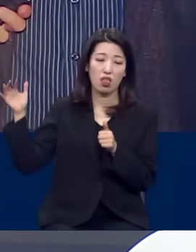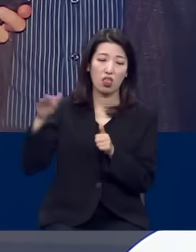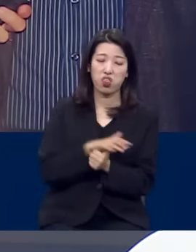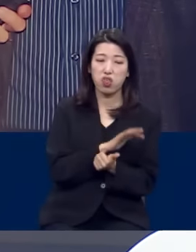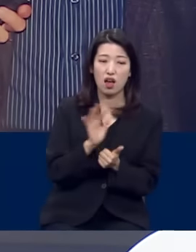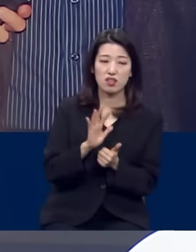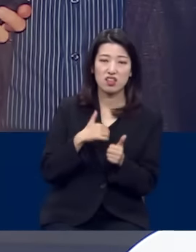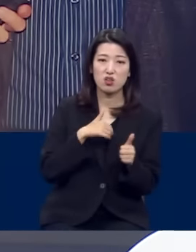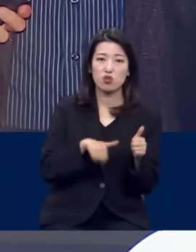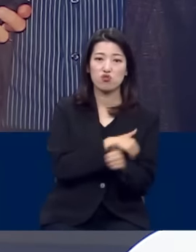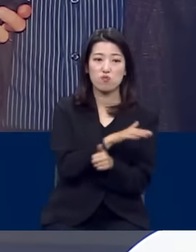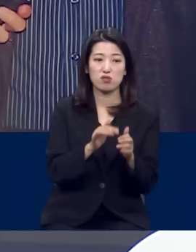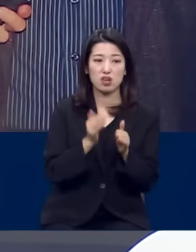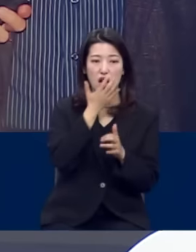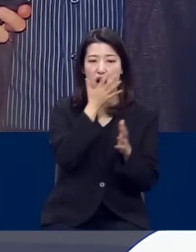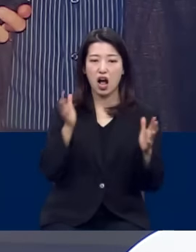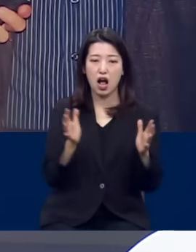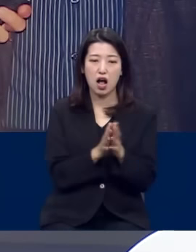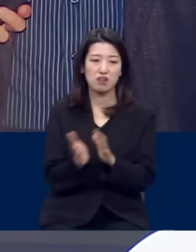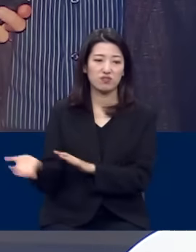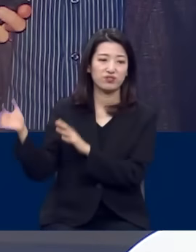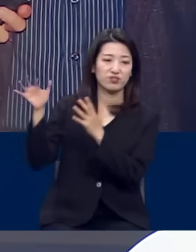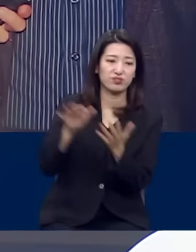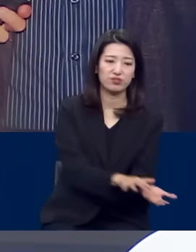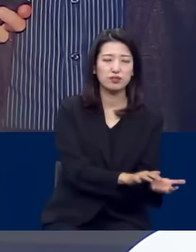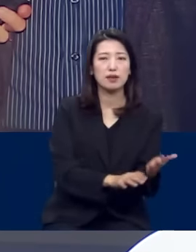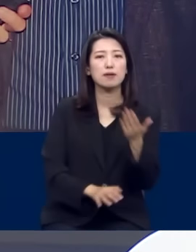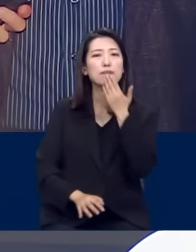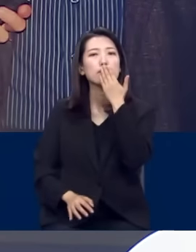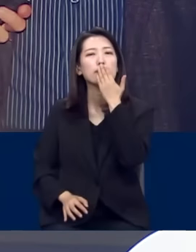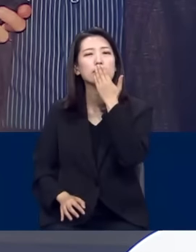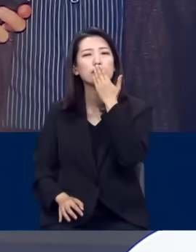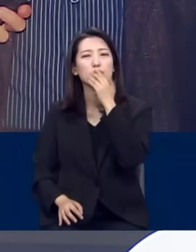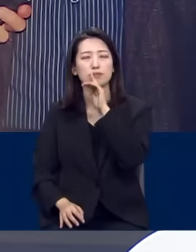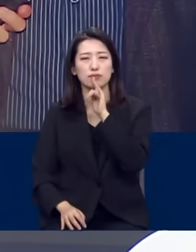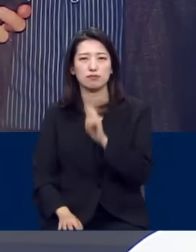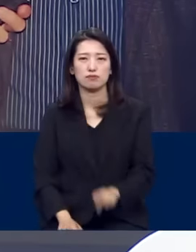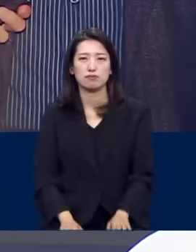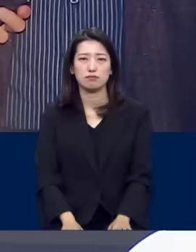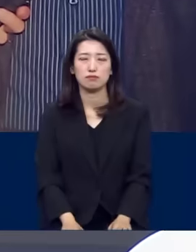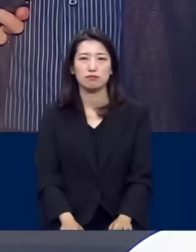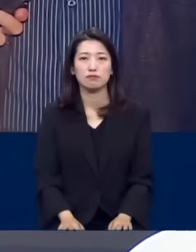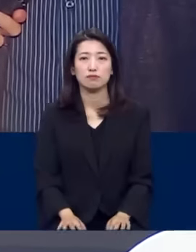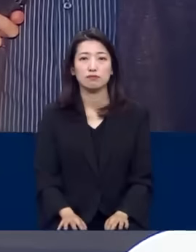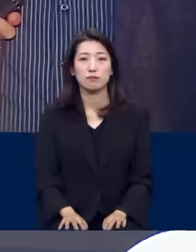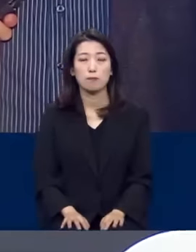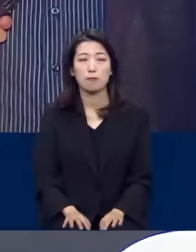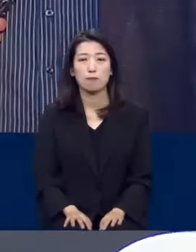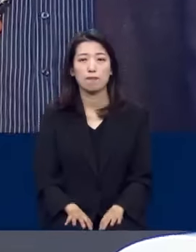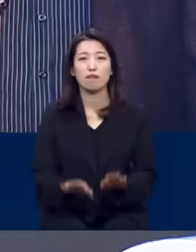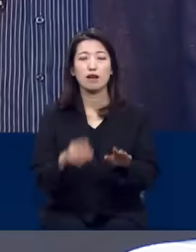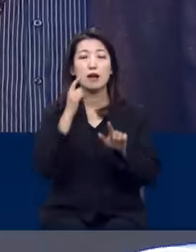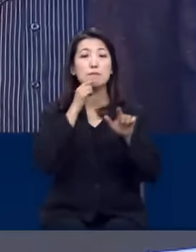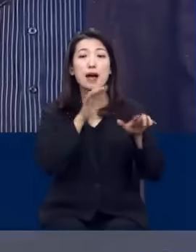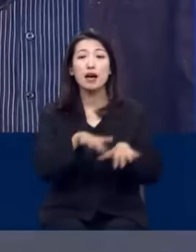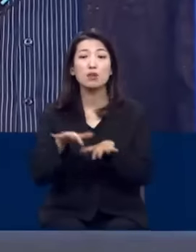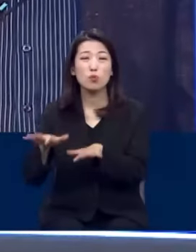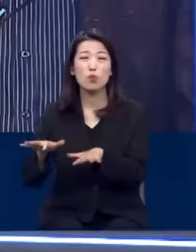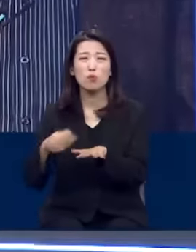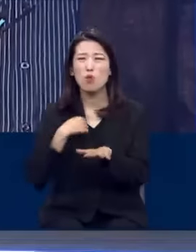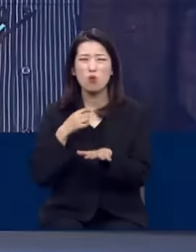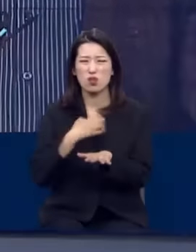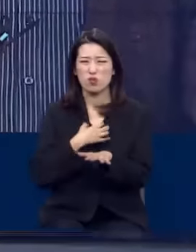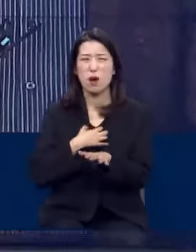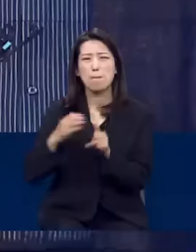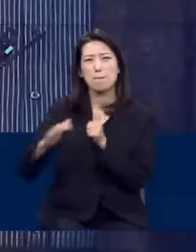거 덮어 쓰는 거지 피해를 입는 거지라고 말씀을 하셨어요 근데 요걸 잘 보면 파 이번 파도가 여섯 번째 파도라고 지금 명태 경신이